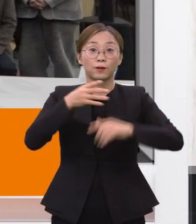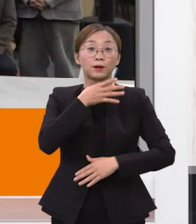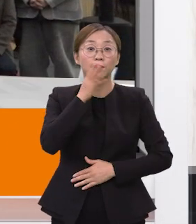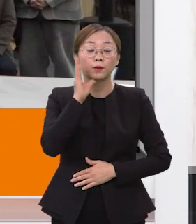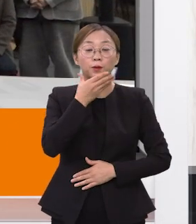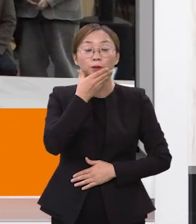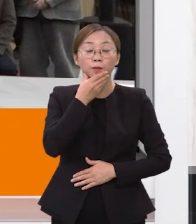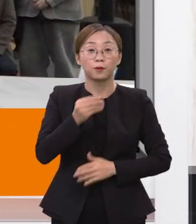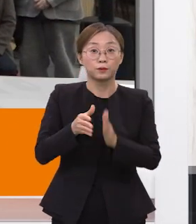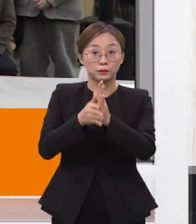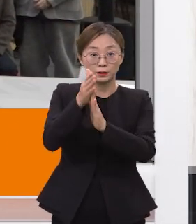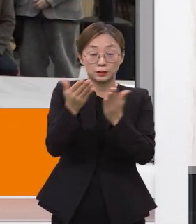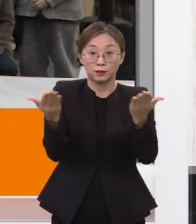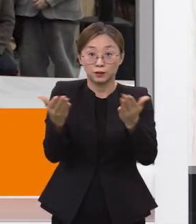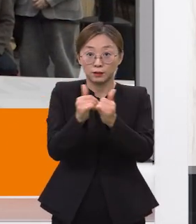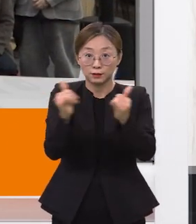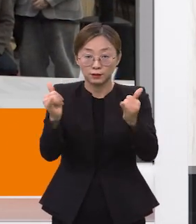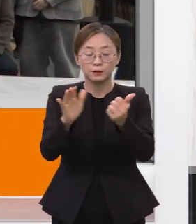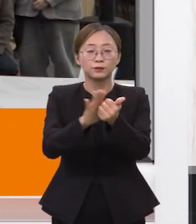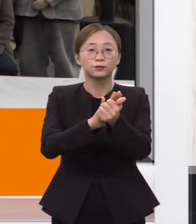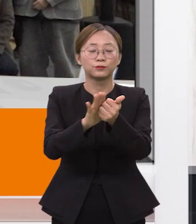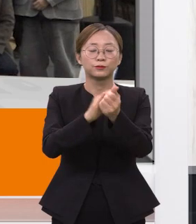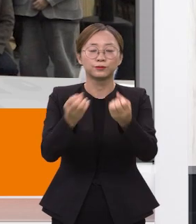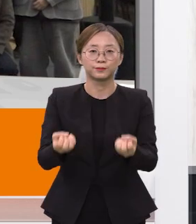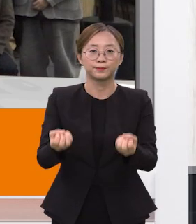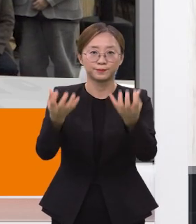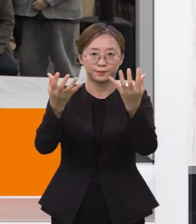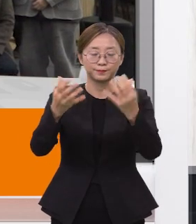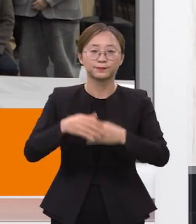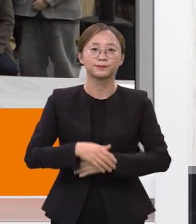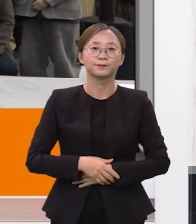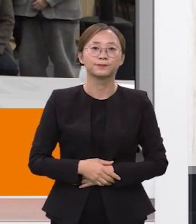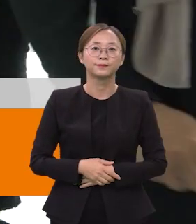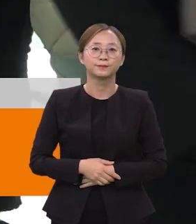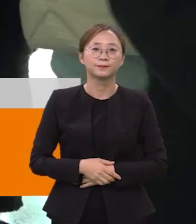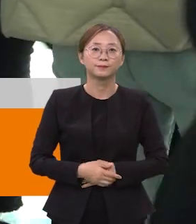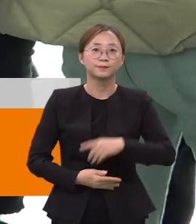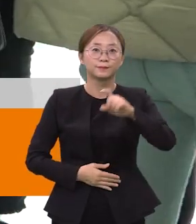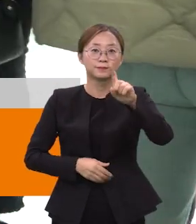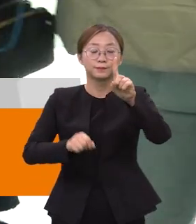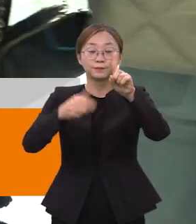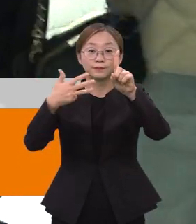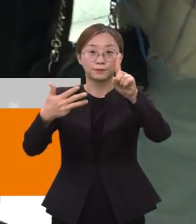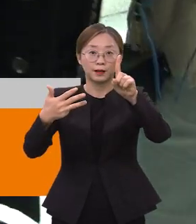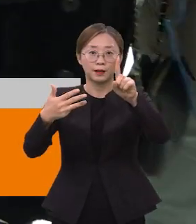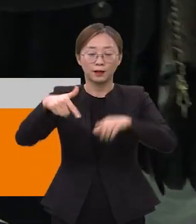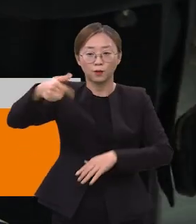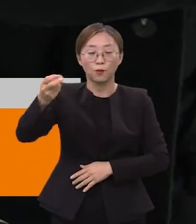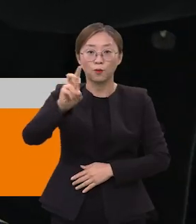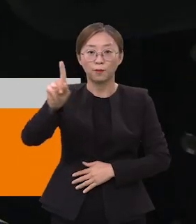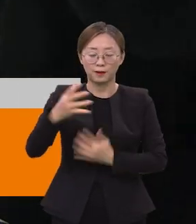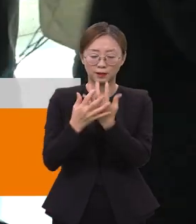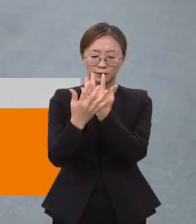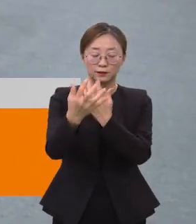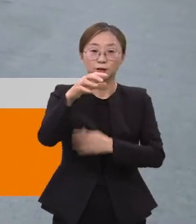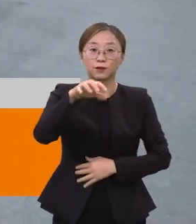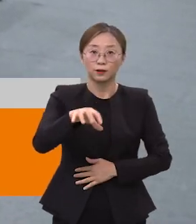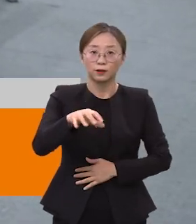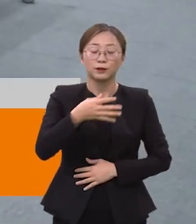2022년 노인복지시설 종사자 연찬회가 개최됐습니다. 지난 8일 아트센터 고마